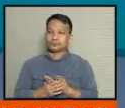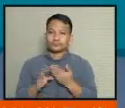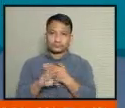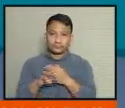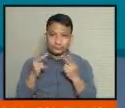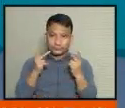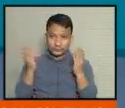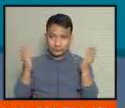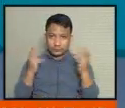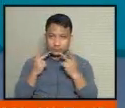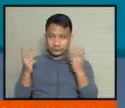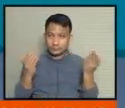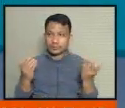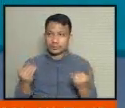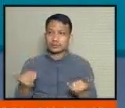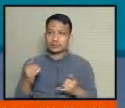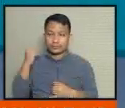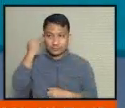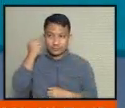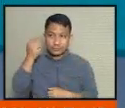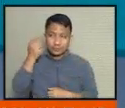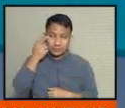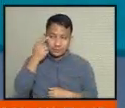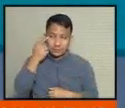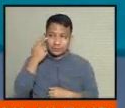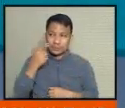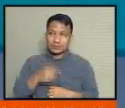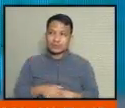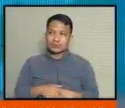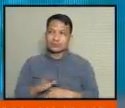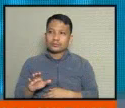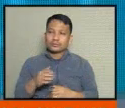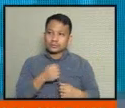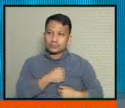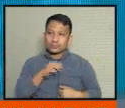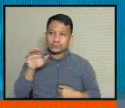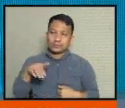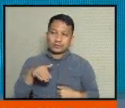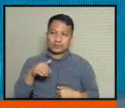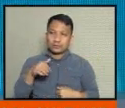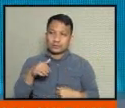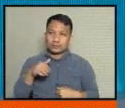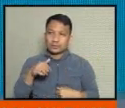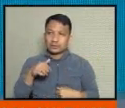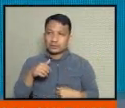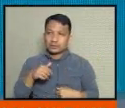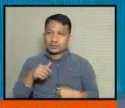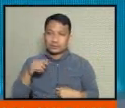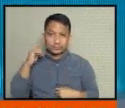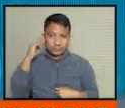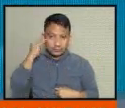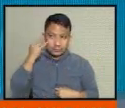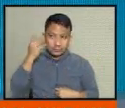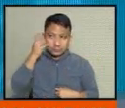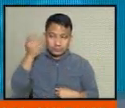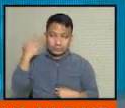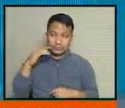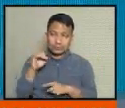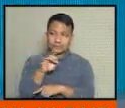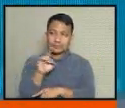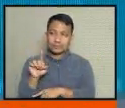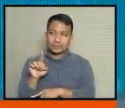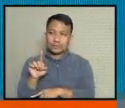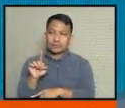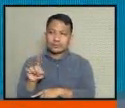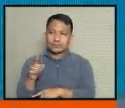Servisyo publiko ulit tayo. Andito naman si Judito Galgo para manawagan sa misis niyang si Judith. December 1 daw nang